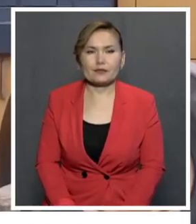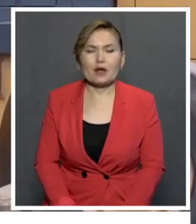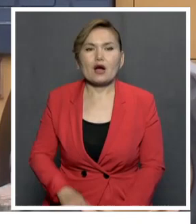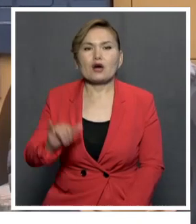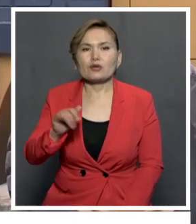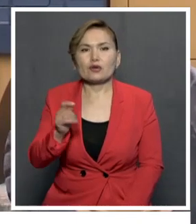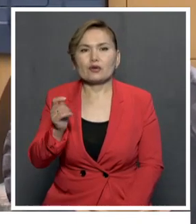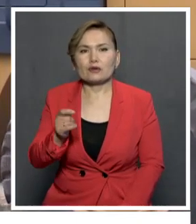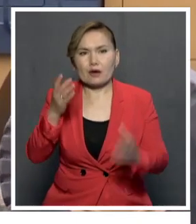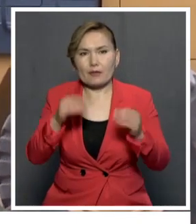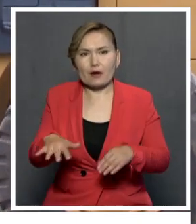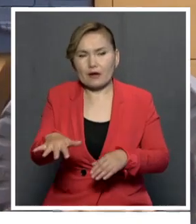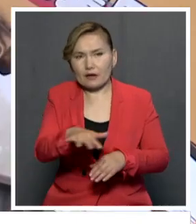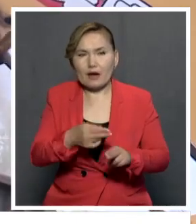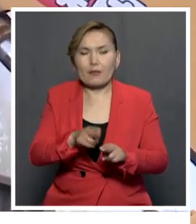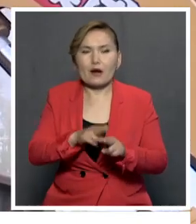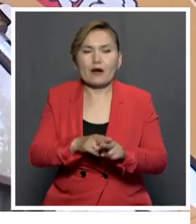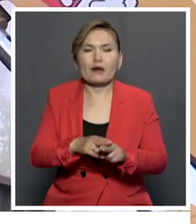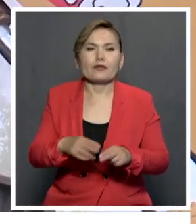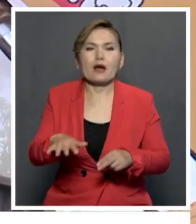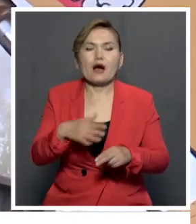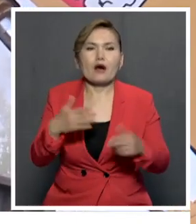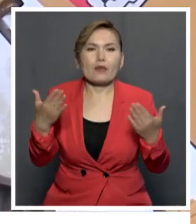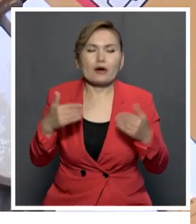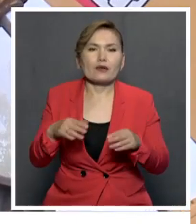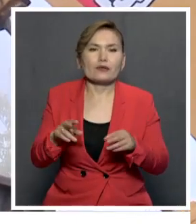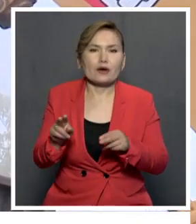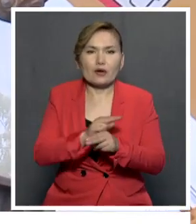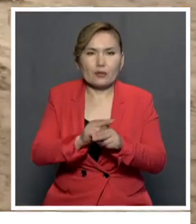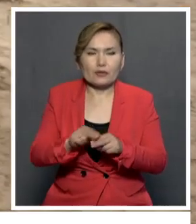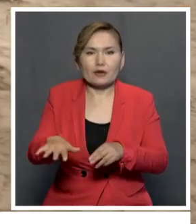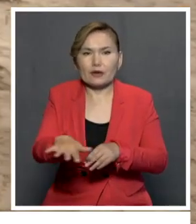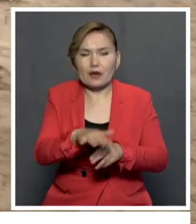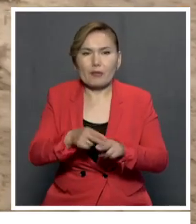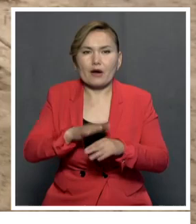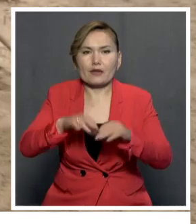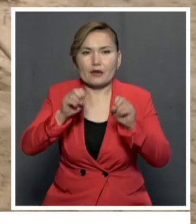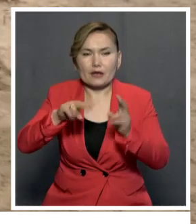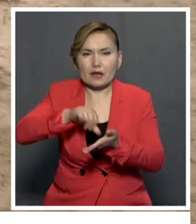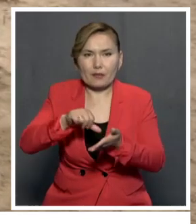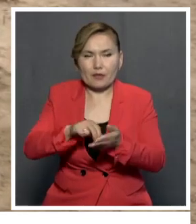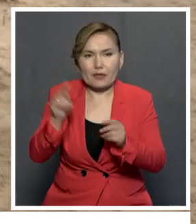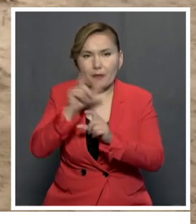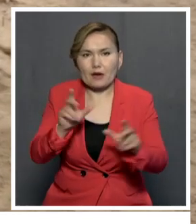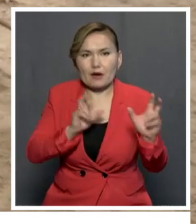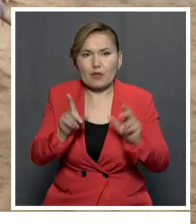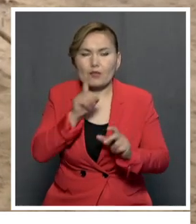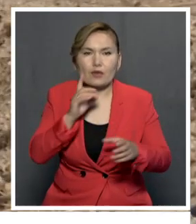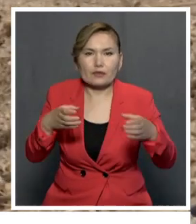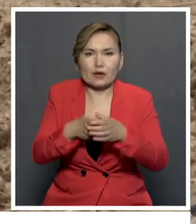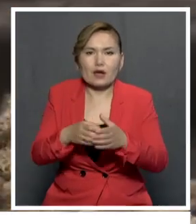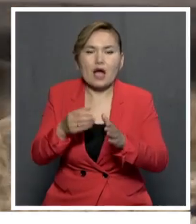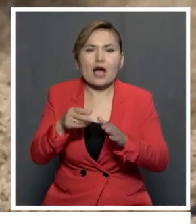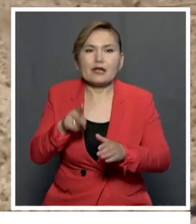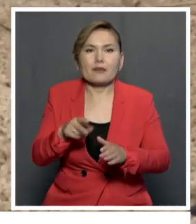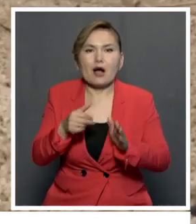Демалыс орындары мен ауыл аймақтарды абаттандыруға оқу орындары мен мекемелердің кәсіп орындардың қызметкерлері жұмылдырылды. Соның нәтижесінде 2600 тонна